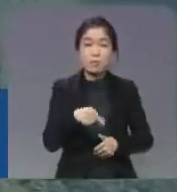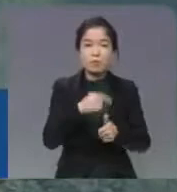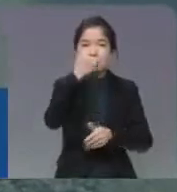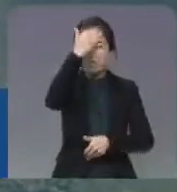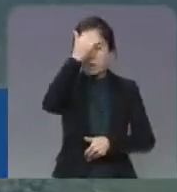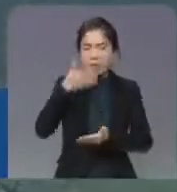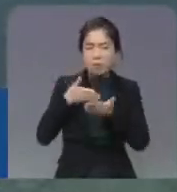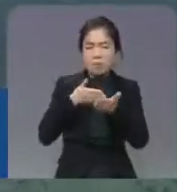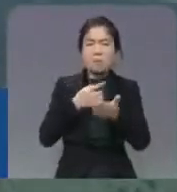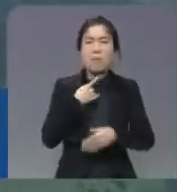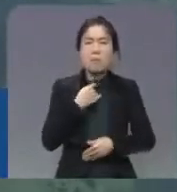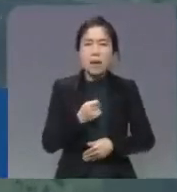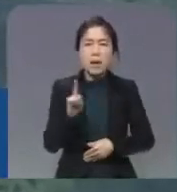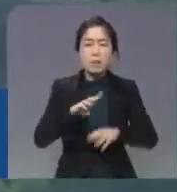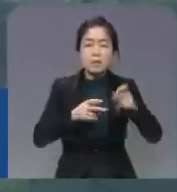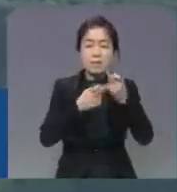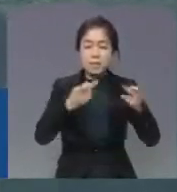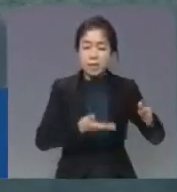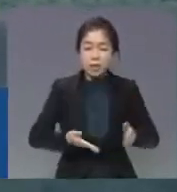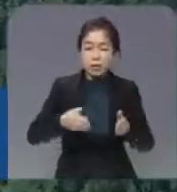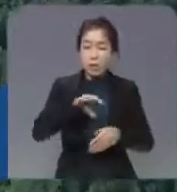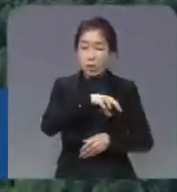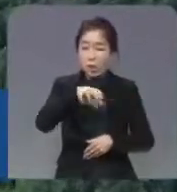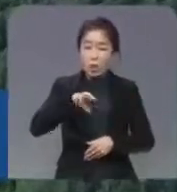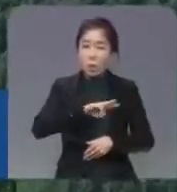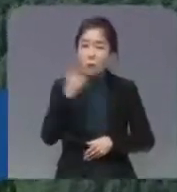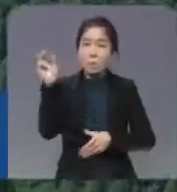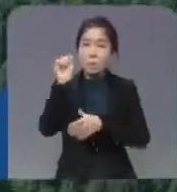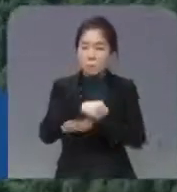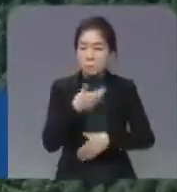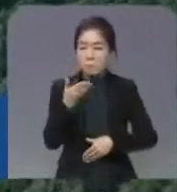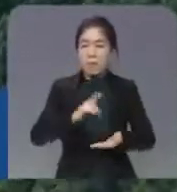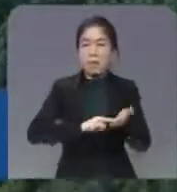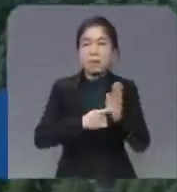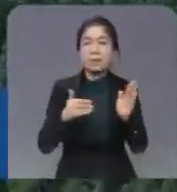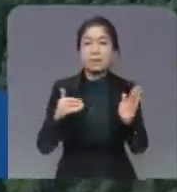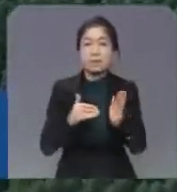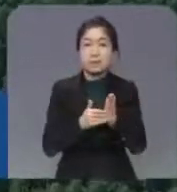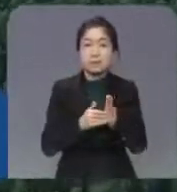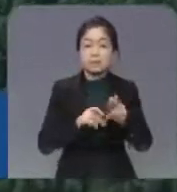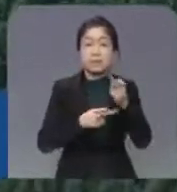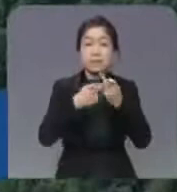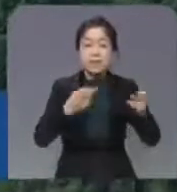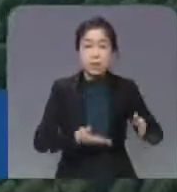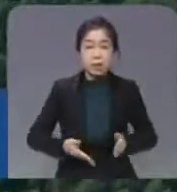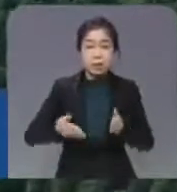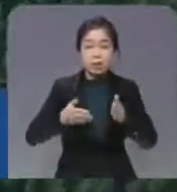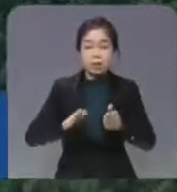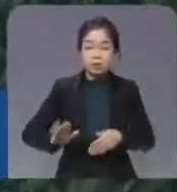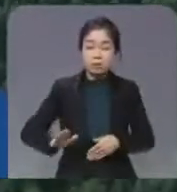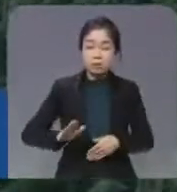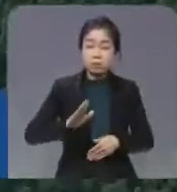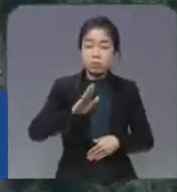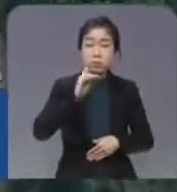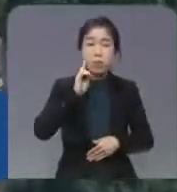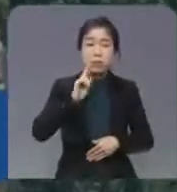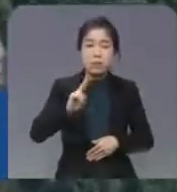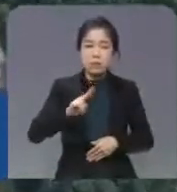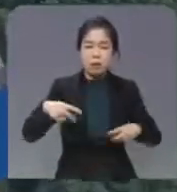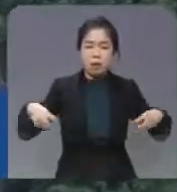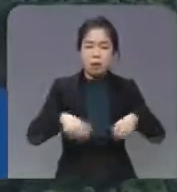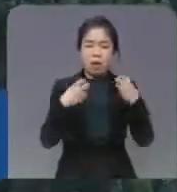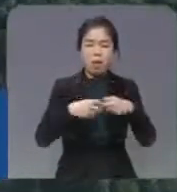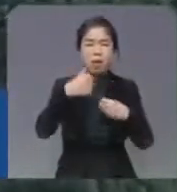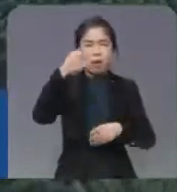구례군이 요구해온 지리산 도로 노선 변경을 승인했다고 밝혔습니다. 지리산 도로는 경사가 심해 잦은